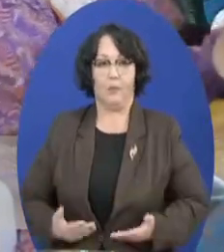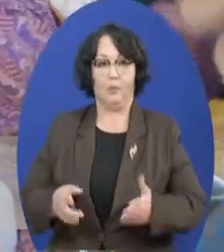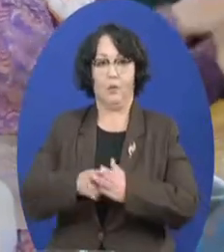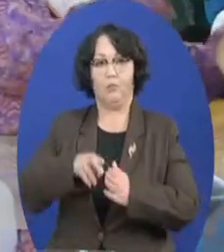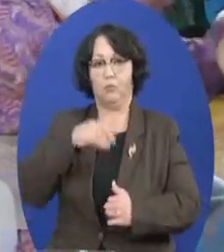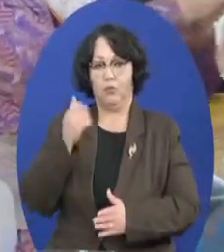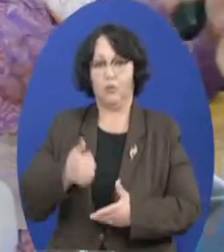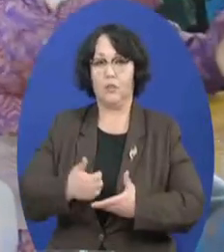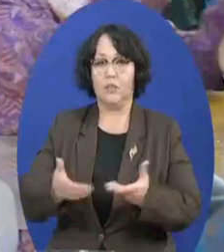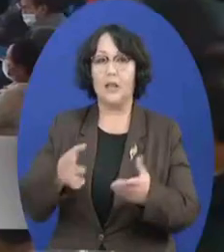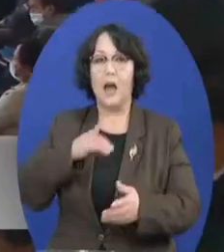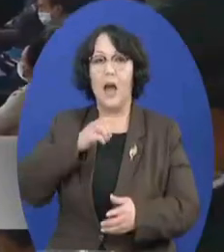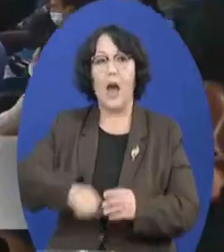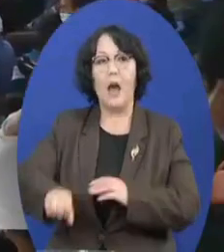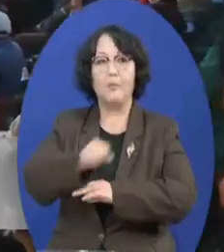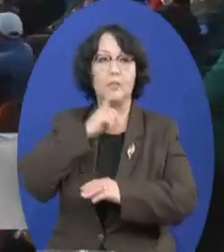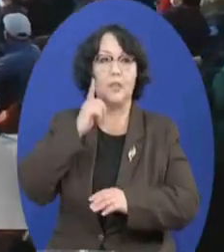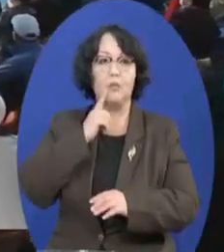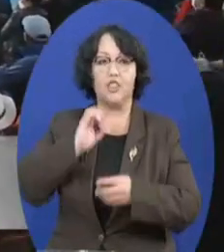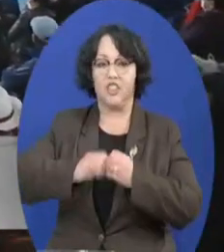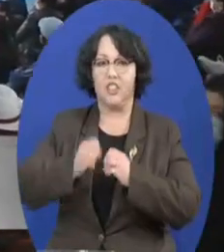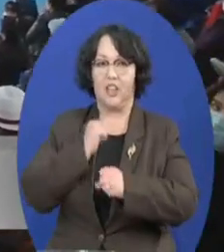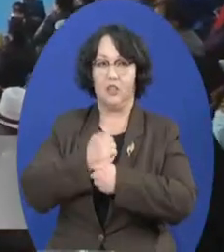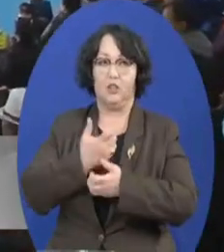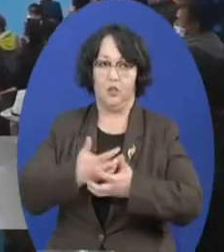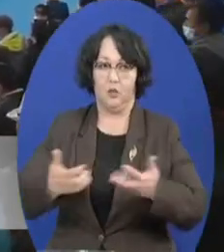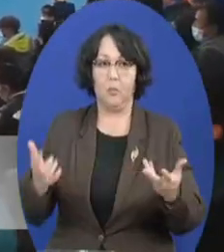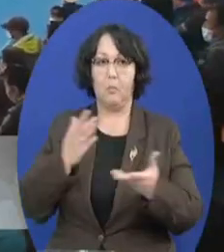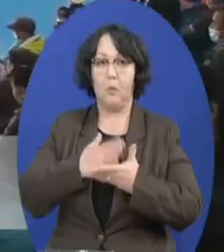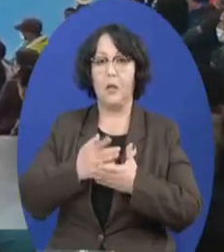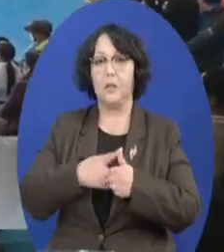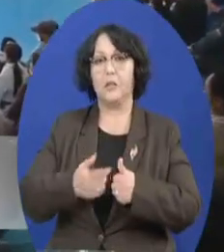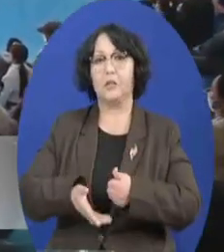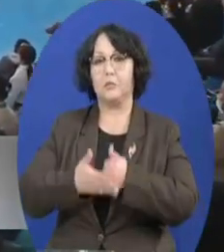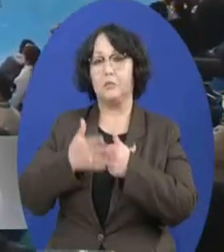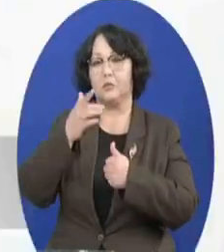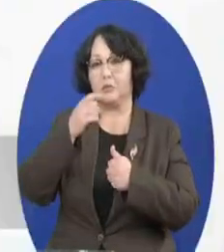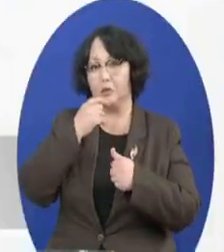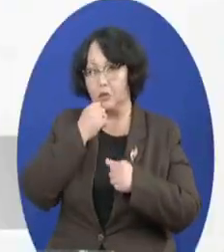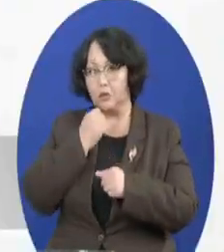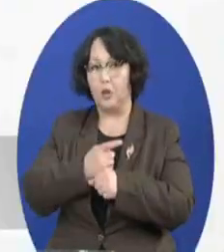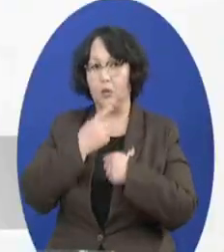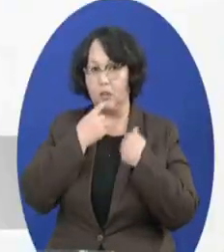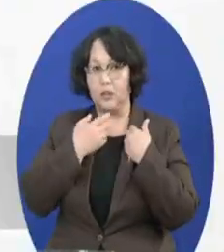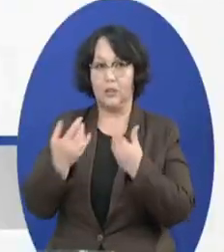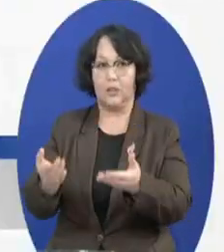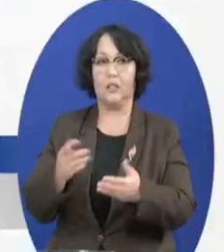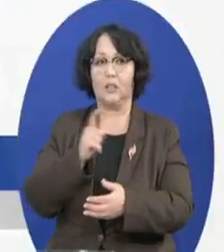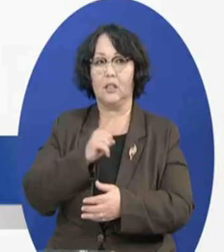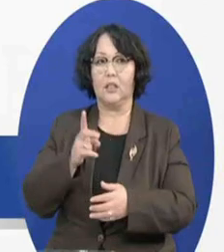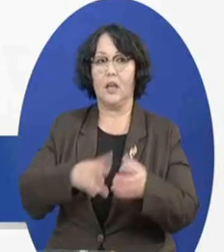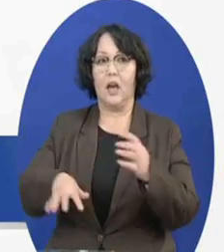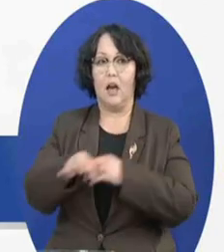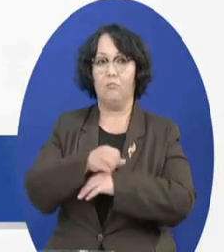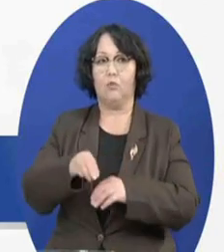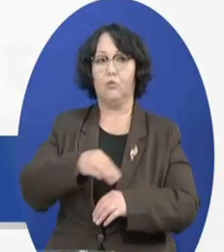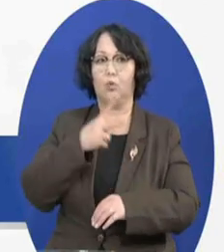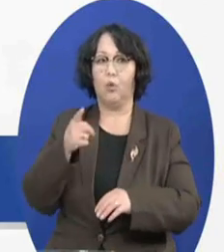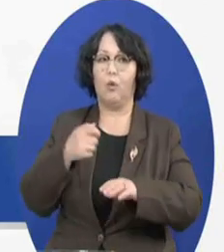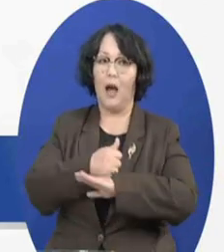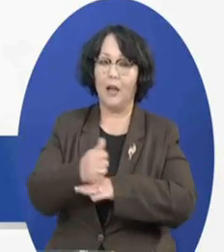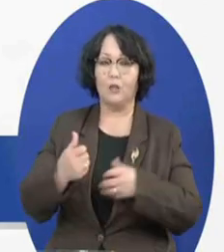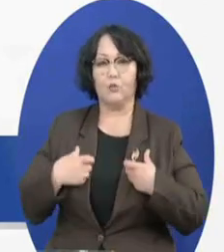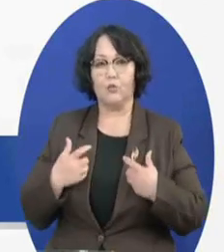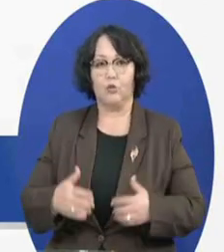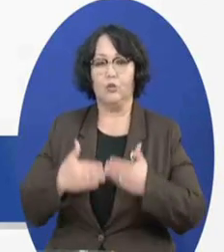эхэлсэн. Аймгийн залуус хийх ажил их байгааг нэр дэвшигчэд дайлаа. Хинтээ аймгийн түүхэн аялал жуулчлал ингээ улам хөгжиж